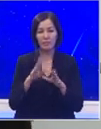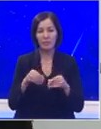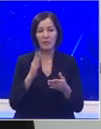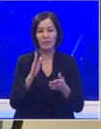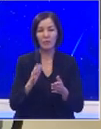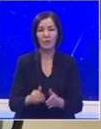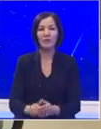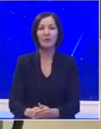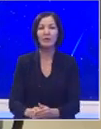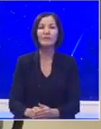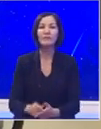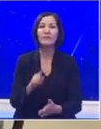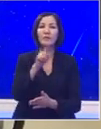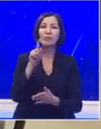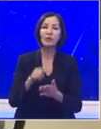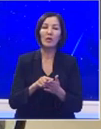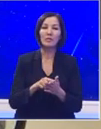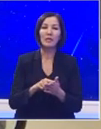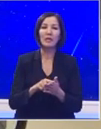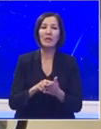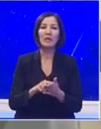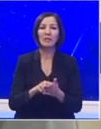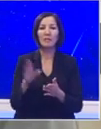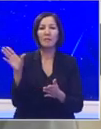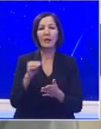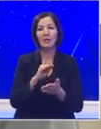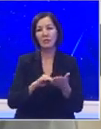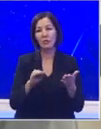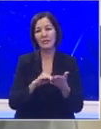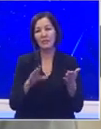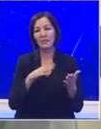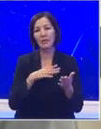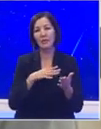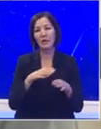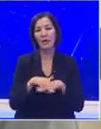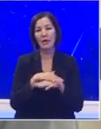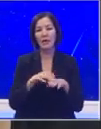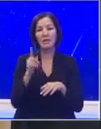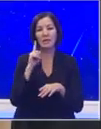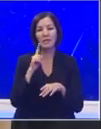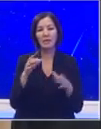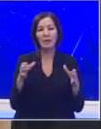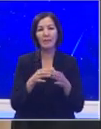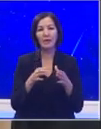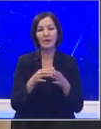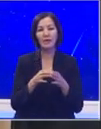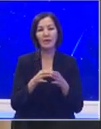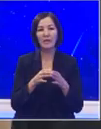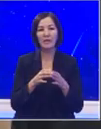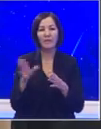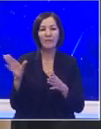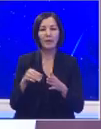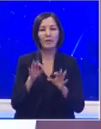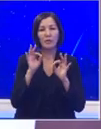жатыр. Қойылған сауалдарды аманаттықтар түртіп алды. Енді жұртты тыңдаған партия өкілдері аманатқа қиянат жасамай